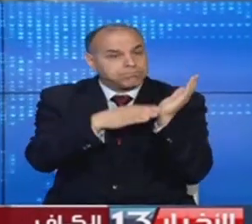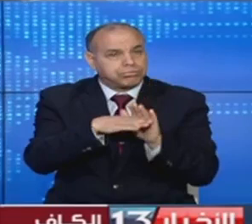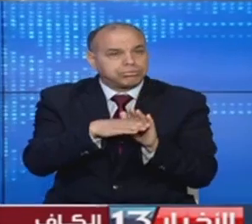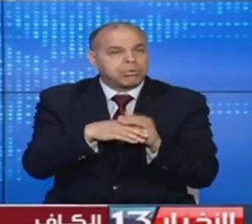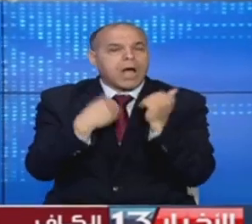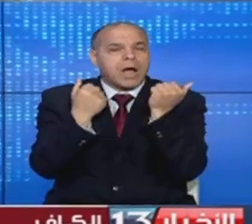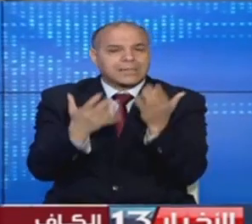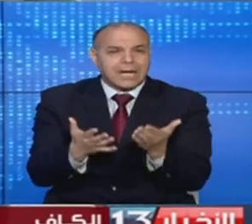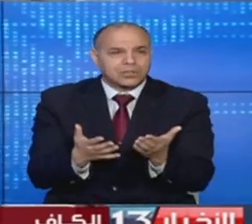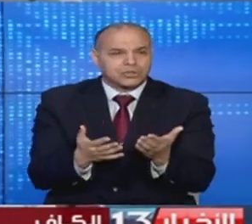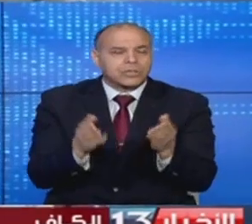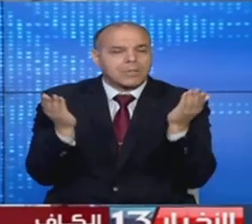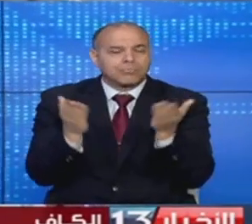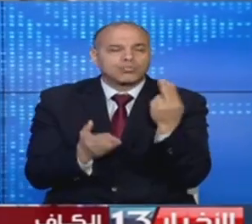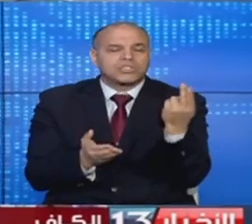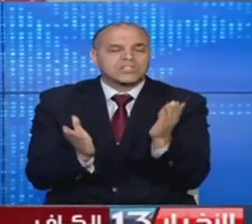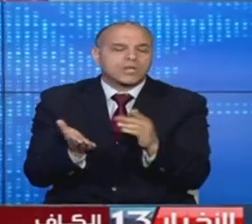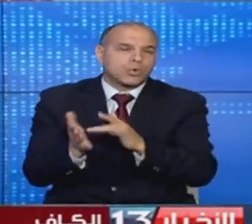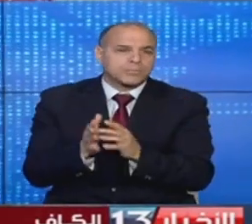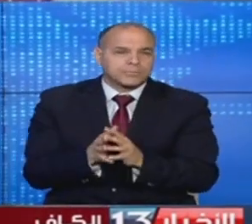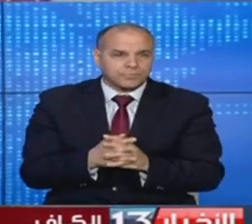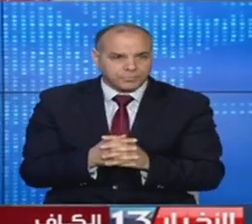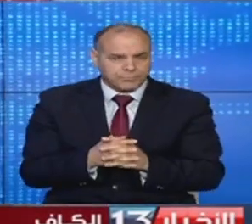وتوزيعها على مستشفيات الجهات